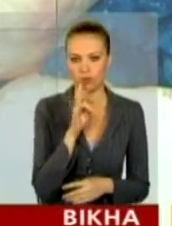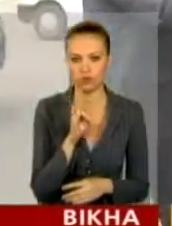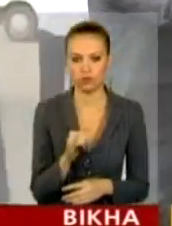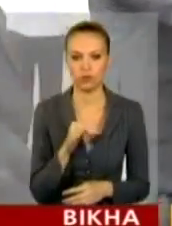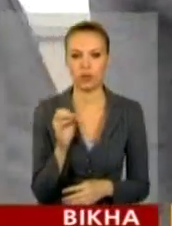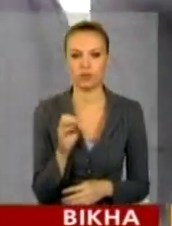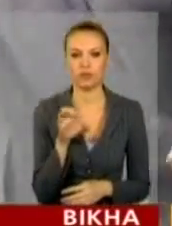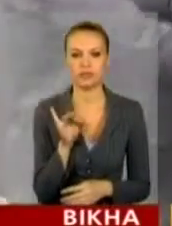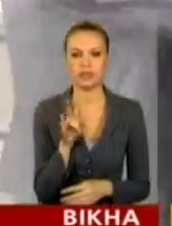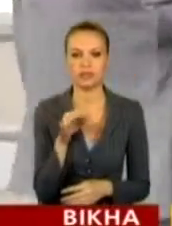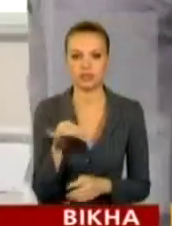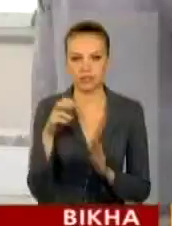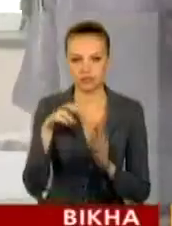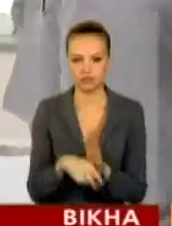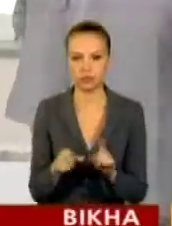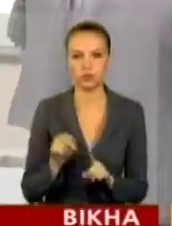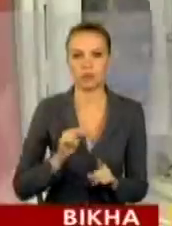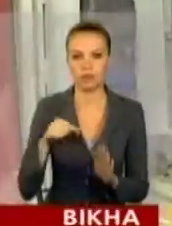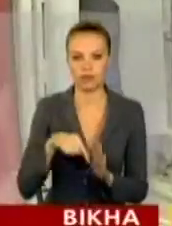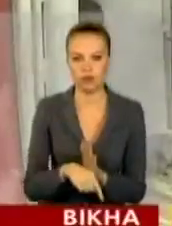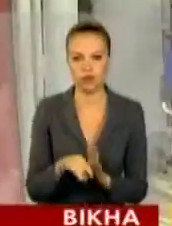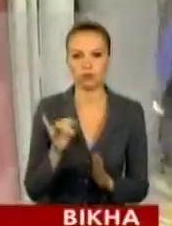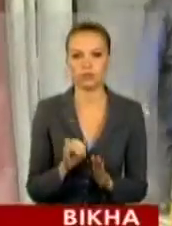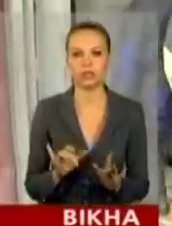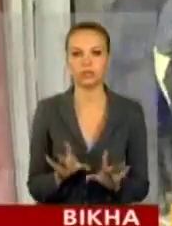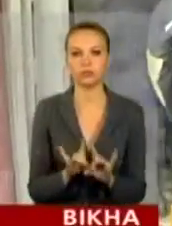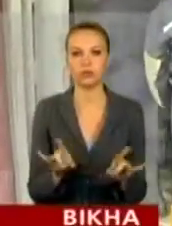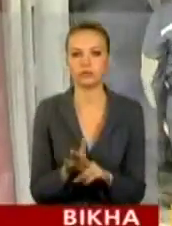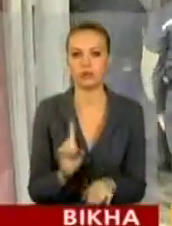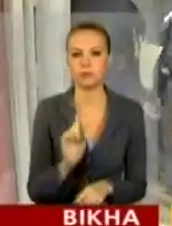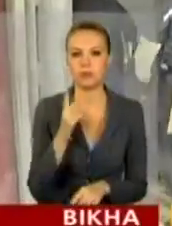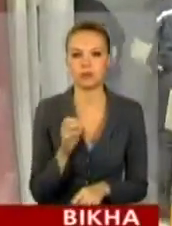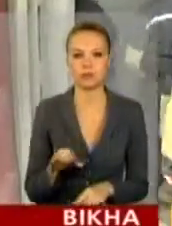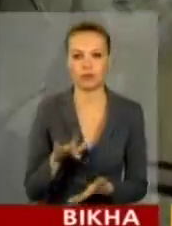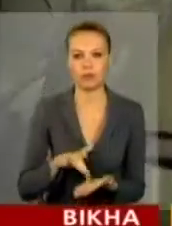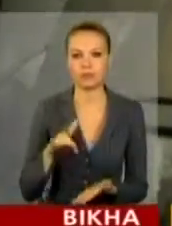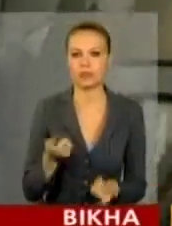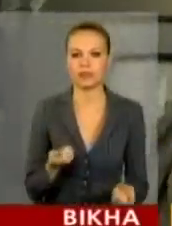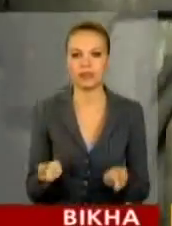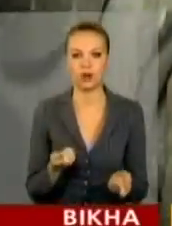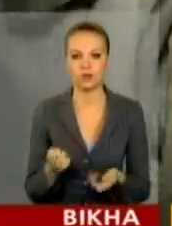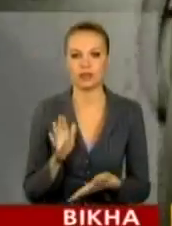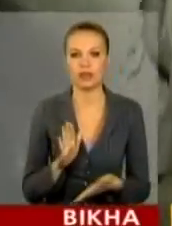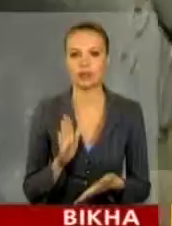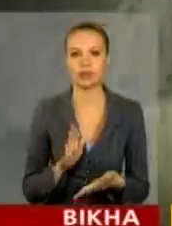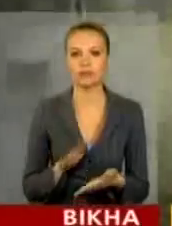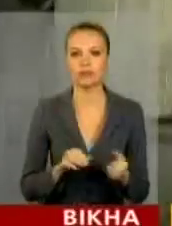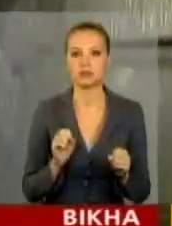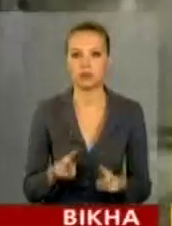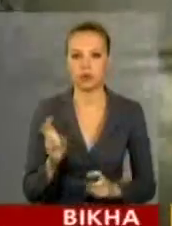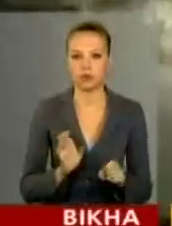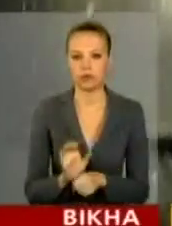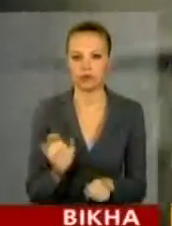Едуард Ставицький спустився з робітникам у шахту і проінспектував першу у Європі центр керування безпекою виробництва